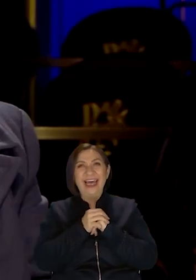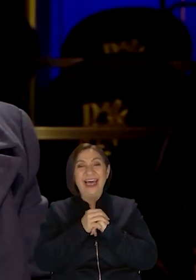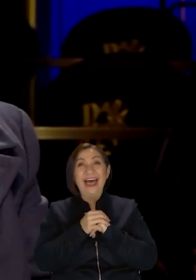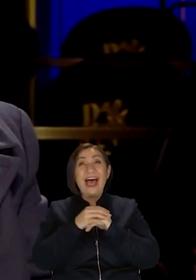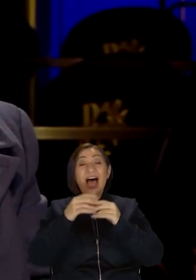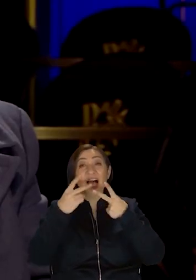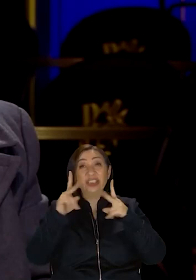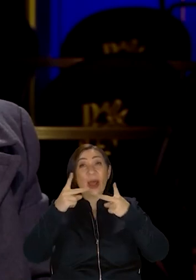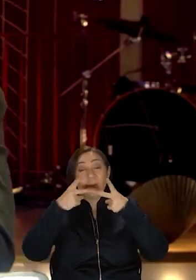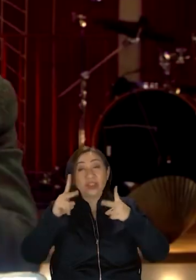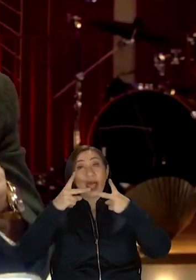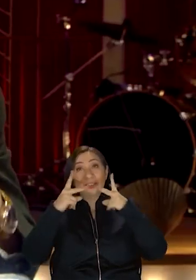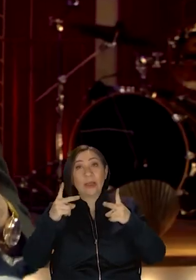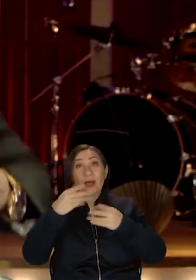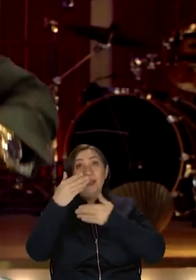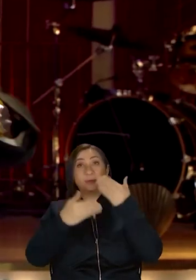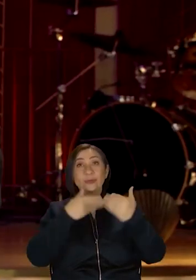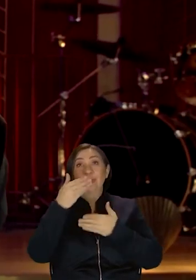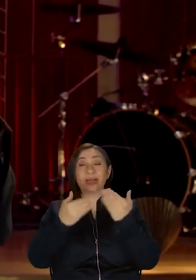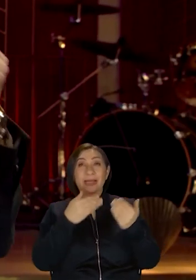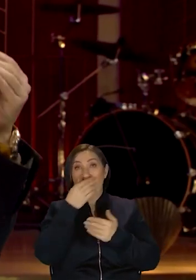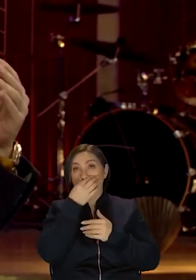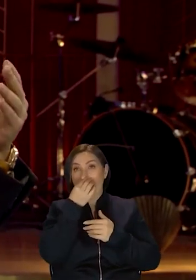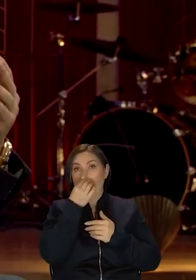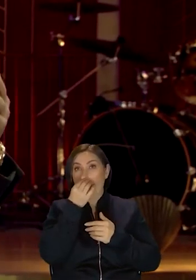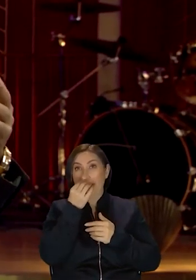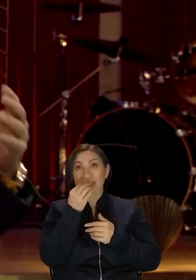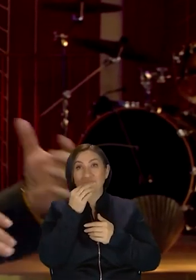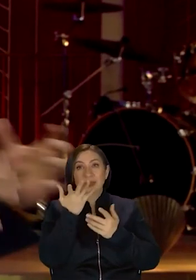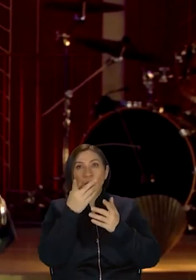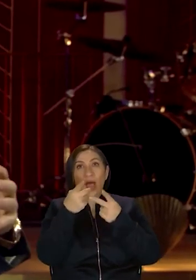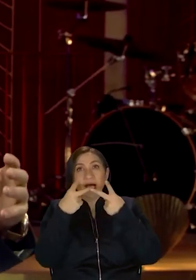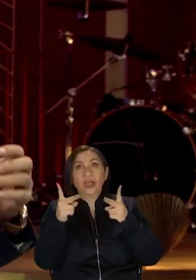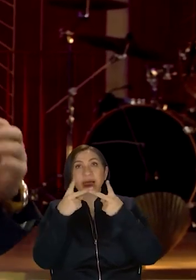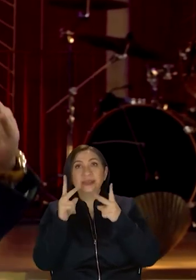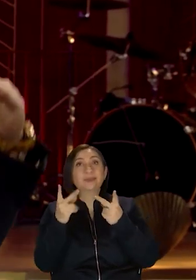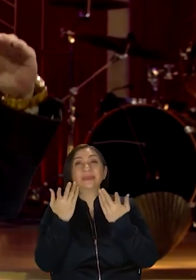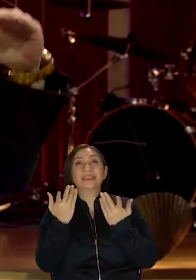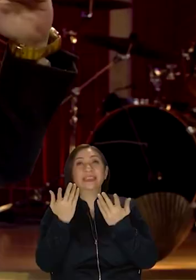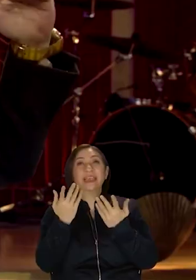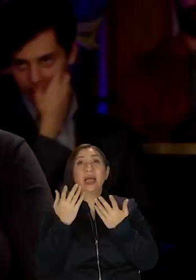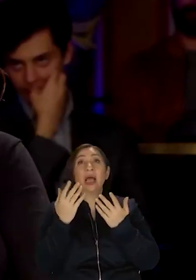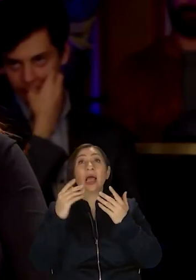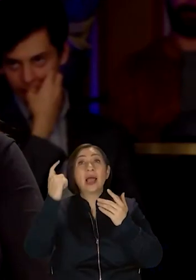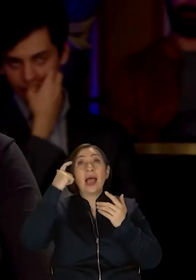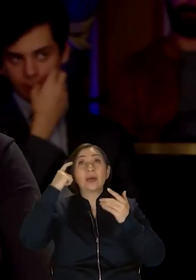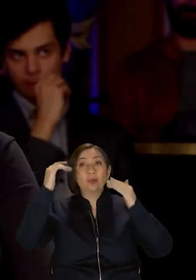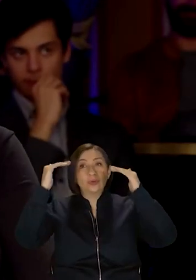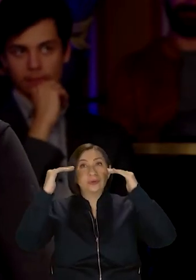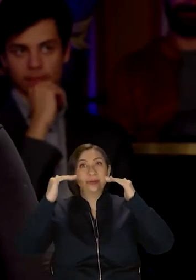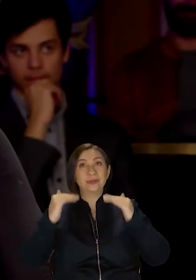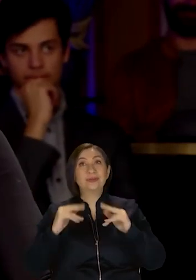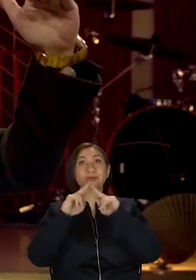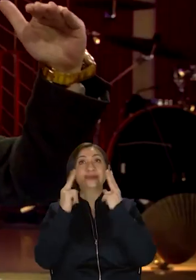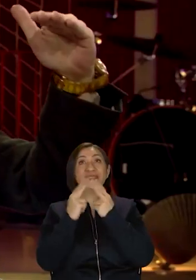Onlar da ayrı bir yerden delirmişler herhalde. Niye bu kadar betimliyorlar? Niye bu kadar betimliyorlar güneş sarısı falan? IQ düşüyor bütün